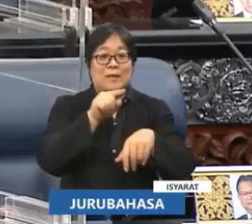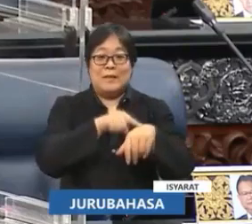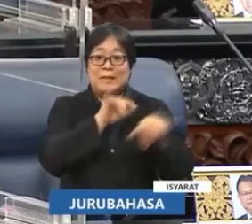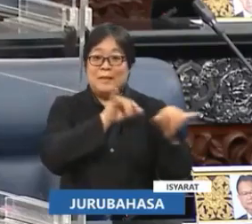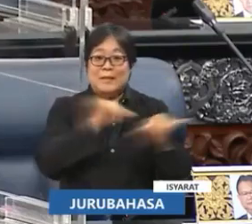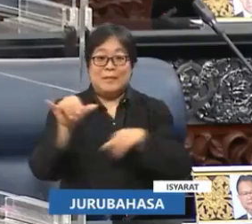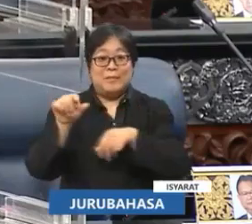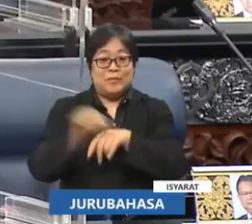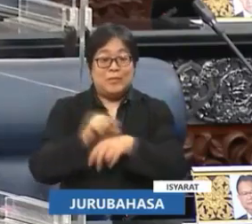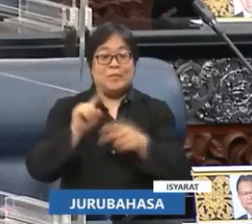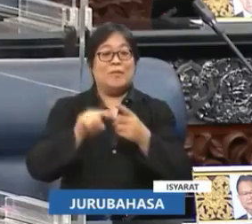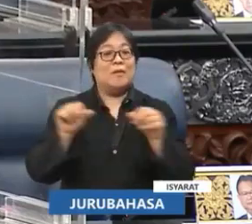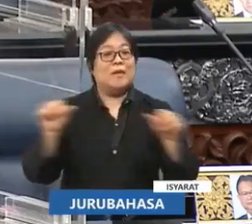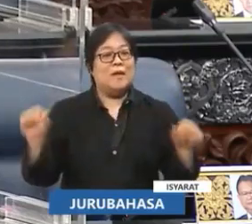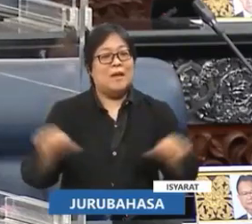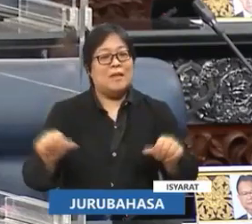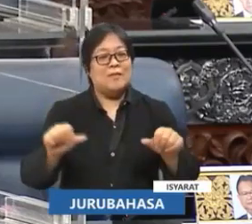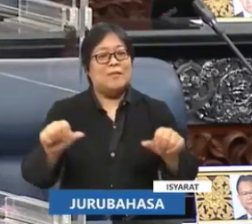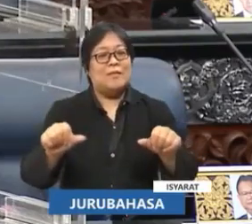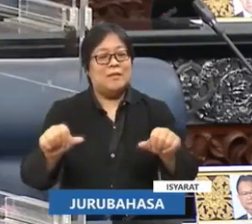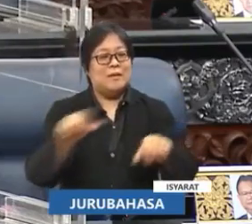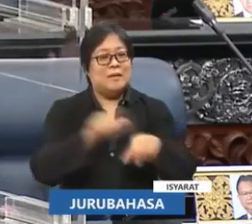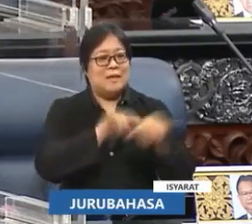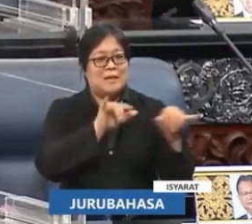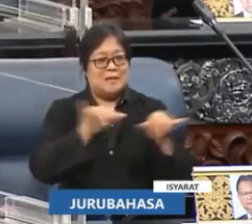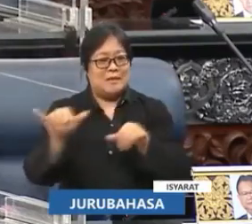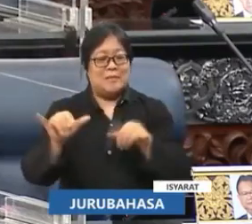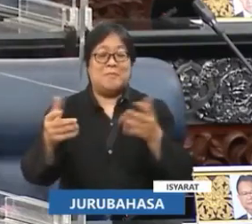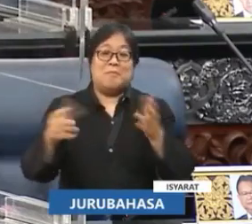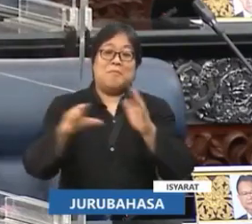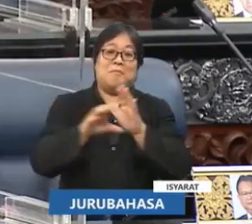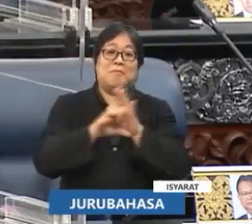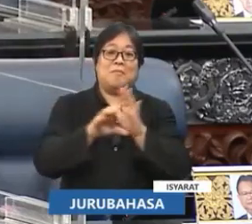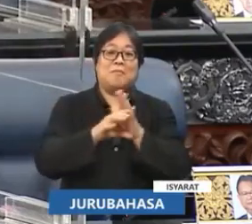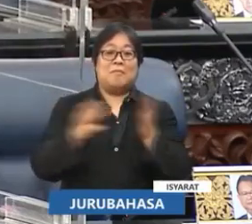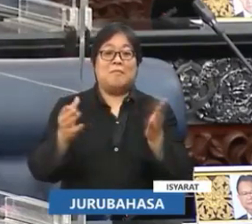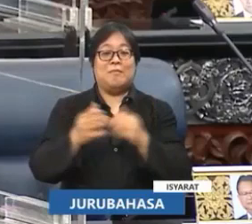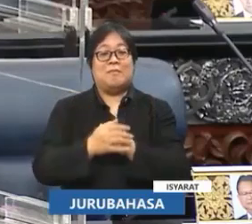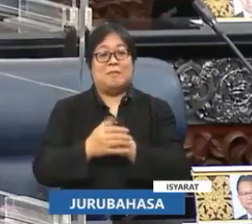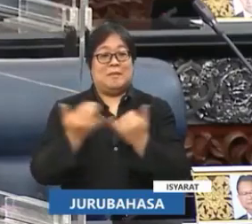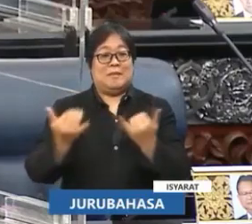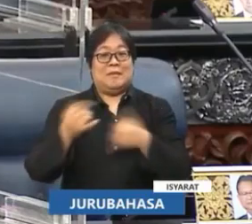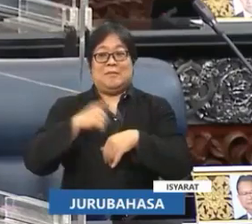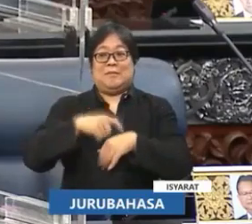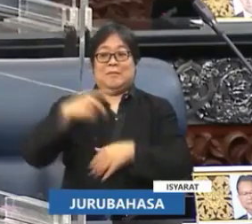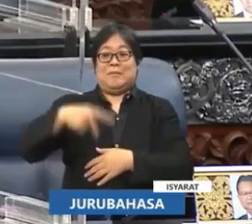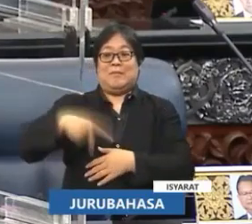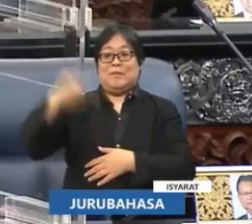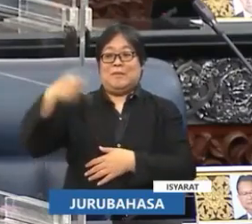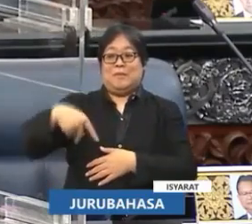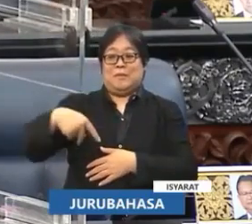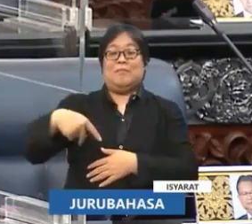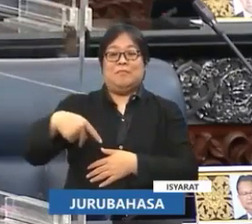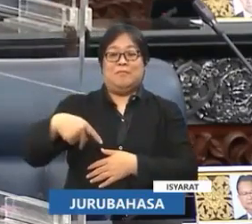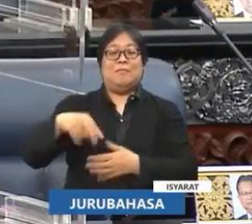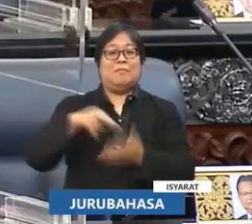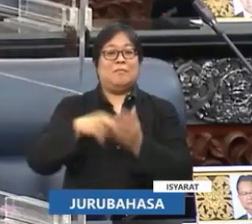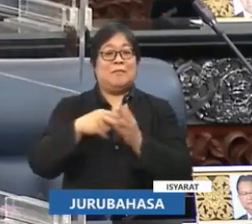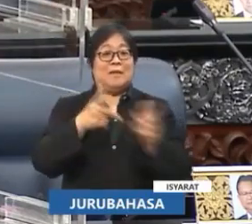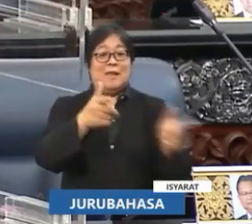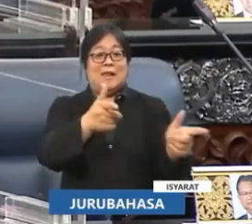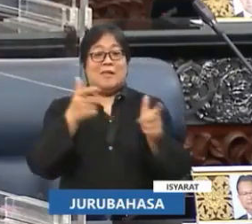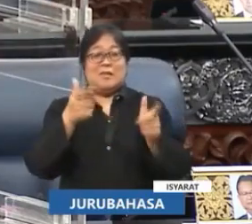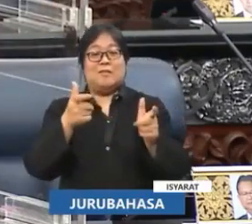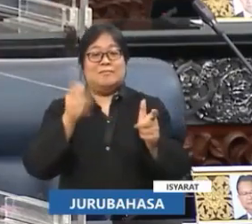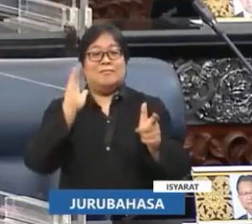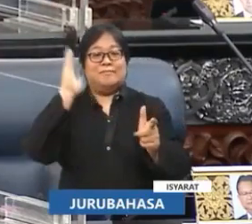juga aktiviti-aktiviti yang berjalan serentak, terutamanya sewaktu berlaku PKP dan dia menjejaskan speed di